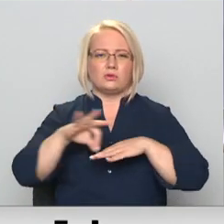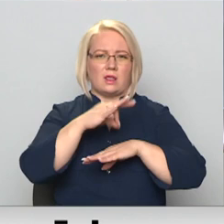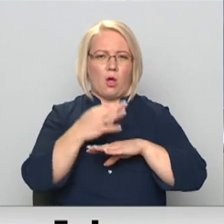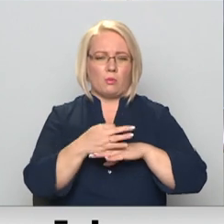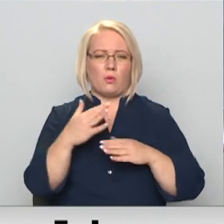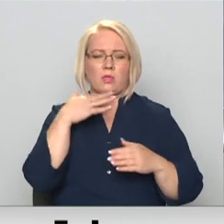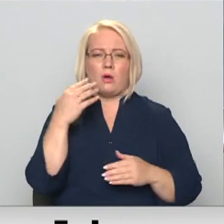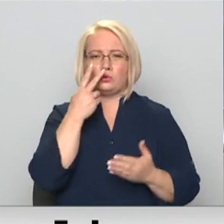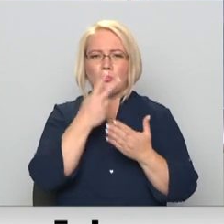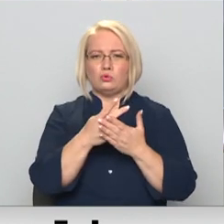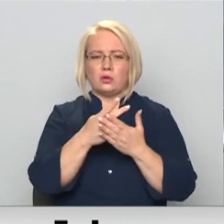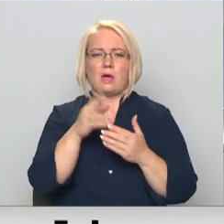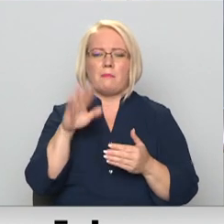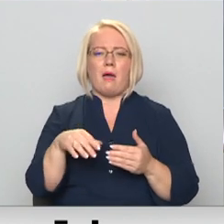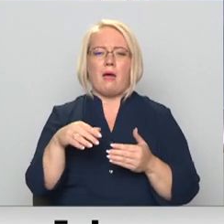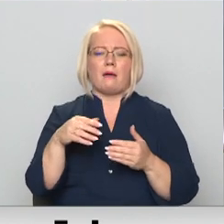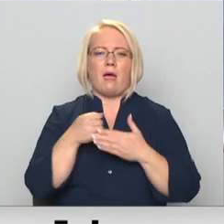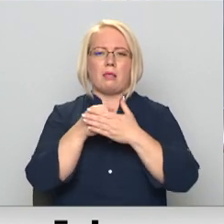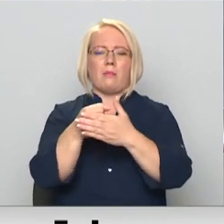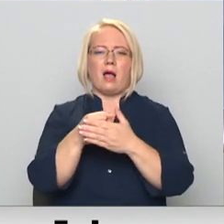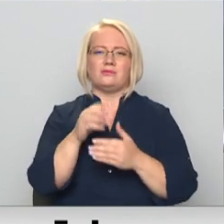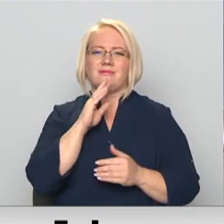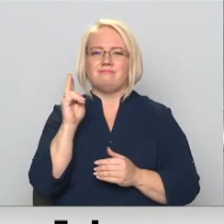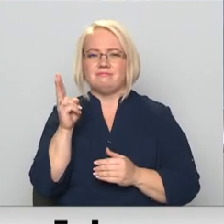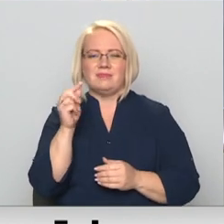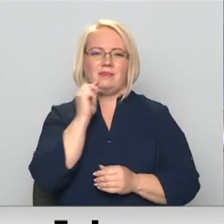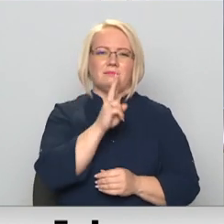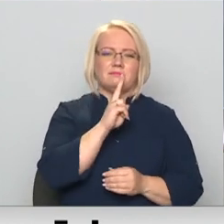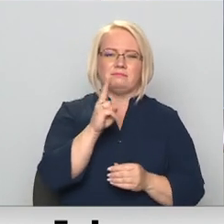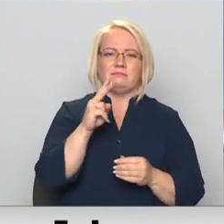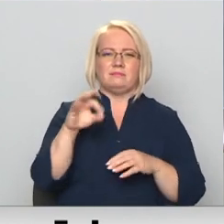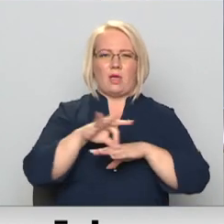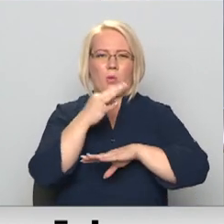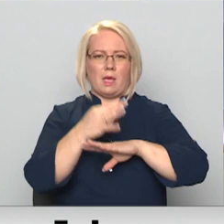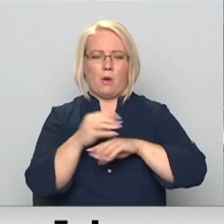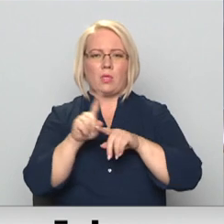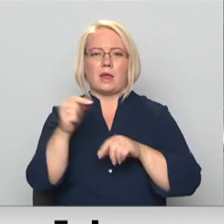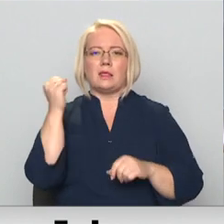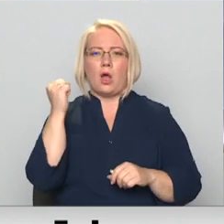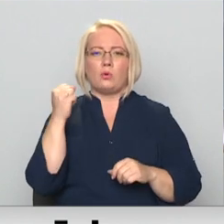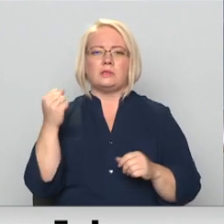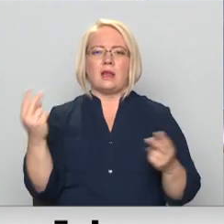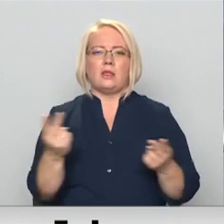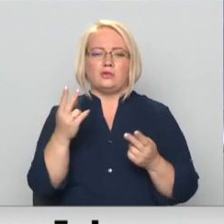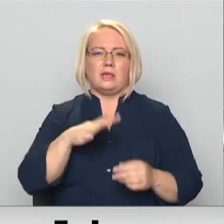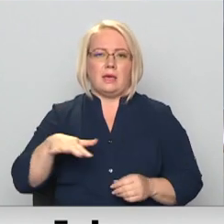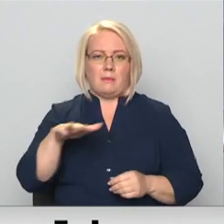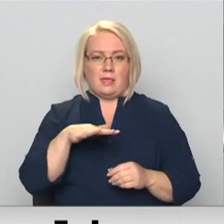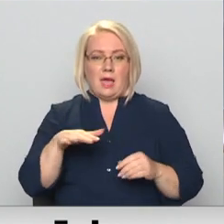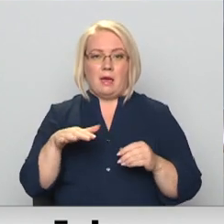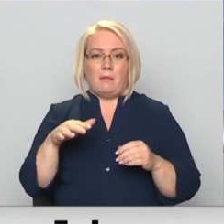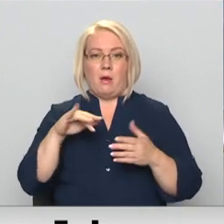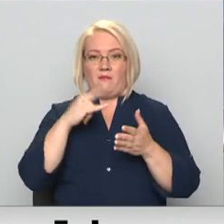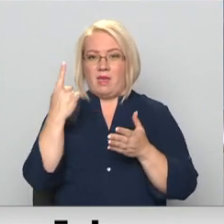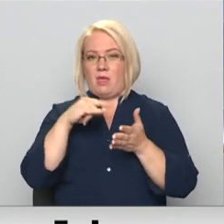daudz uzskata par ceļu uz viendzimumu attiecību legalizāciju Latvijā un arī draudu tradicionālajām ģimenēm? Digitālā satura projektā Būres